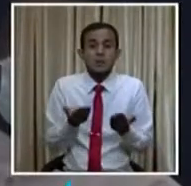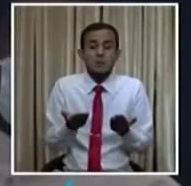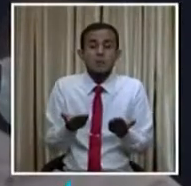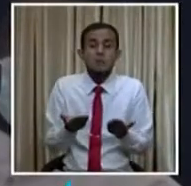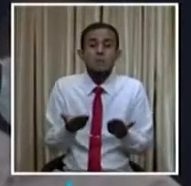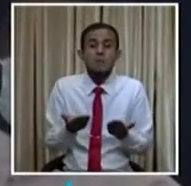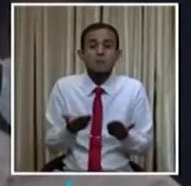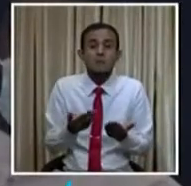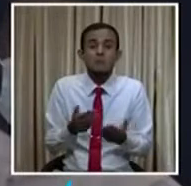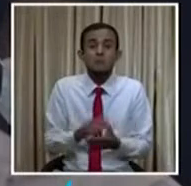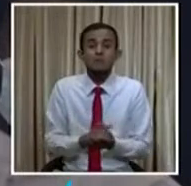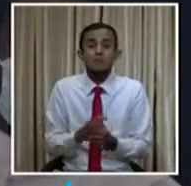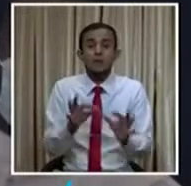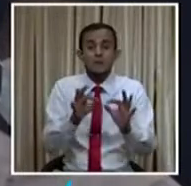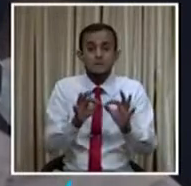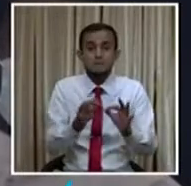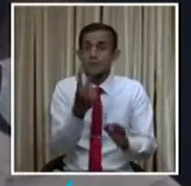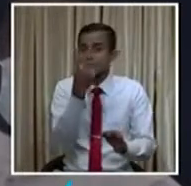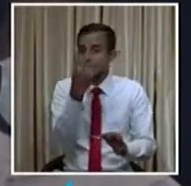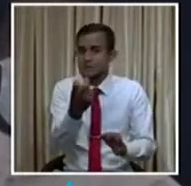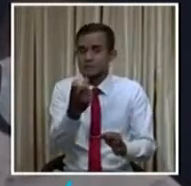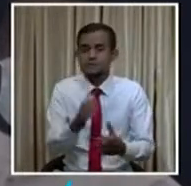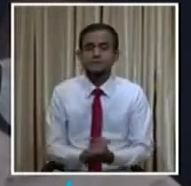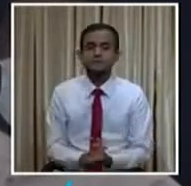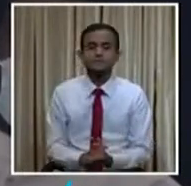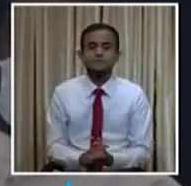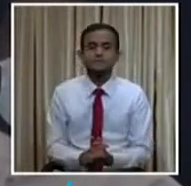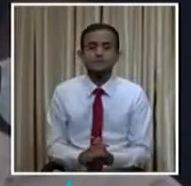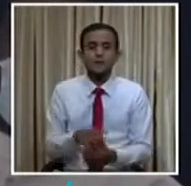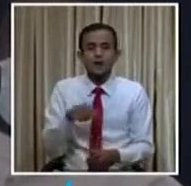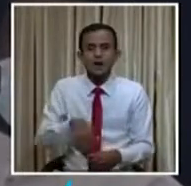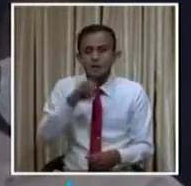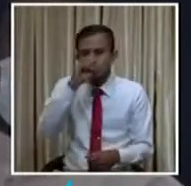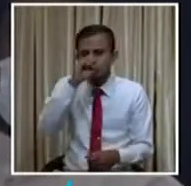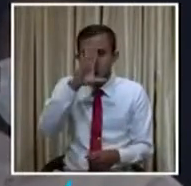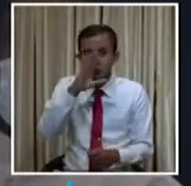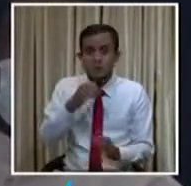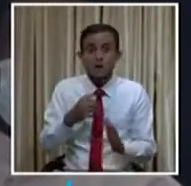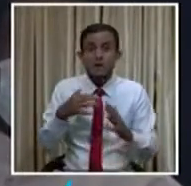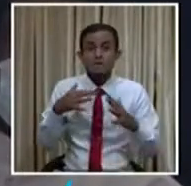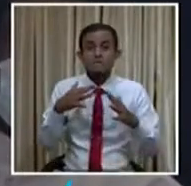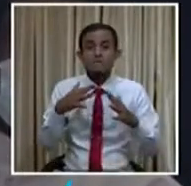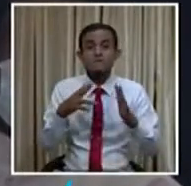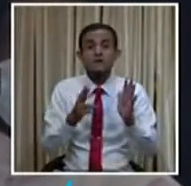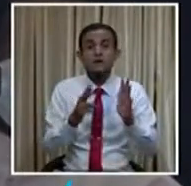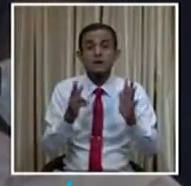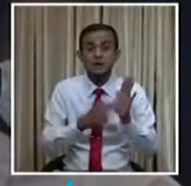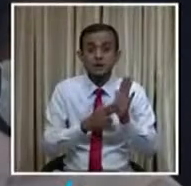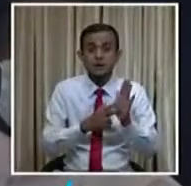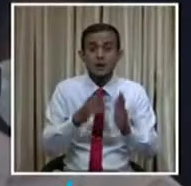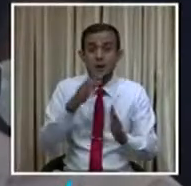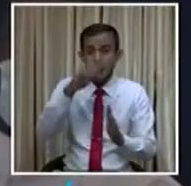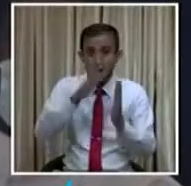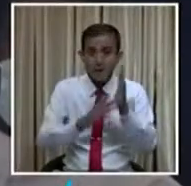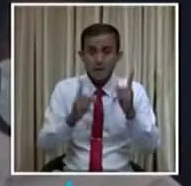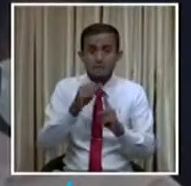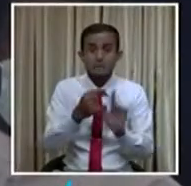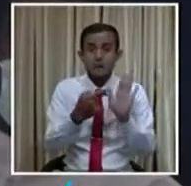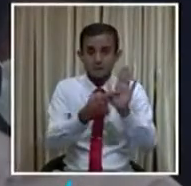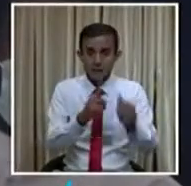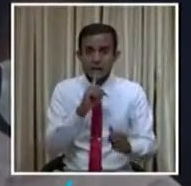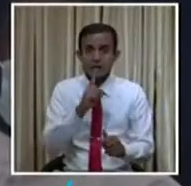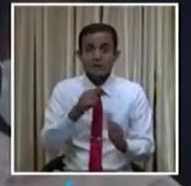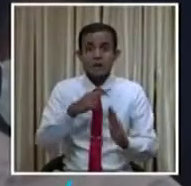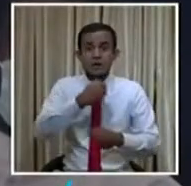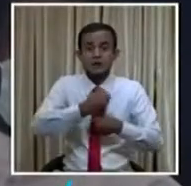බර බිලියන 2000ක් අද උදේ ගරු නිමල් සිරිපාල ද සිල්ලා මැතිතුමා පෙන්වලා දුන්නා